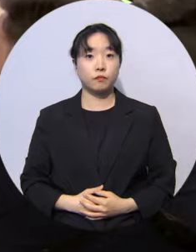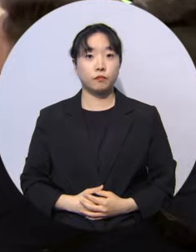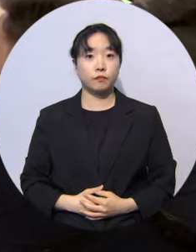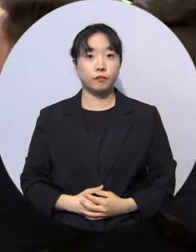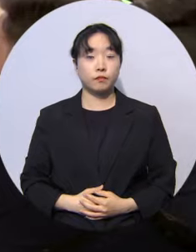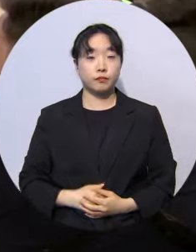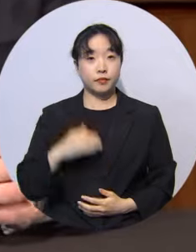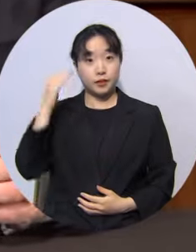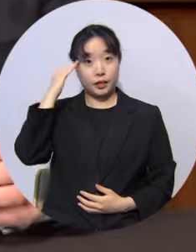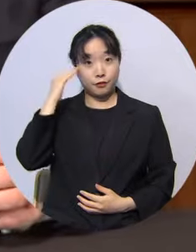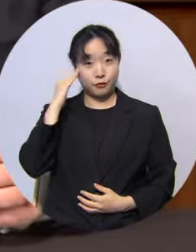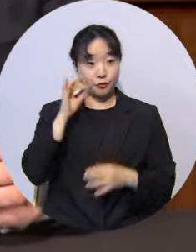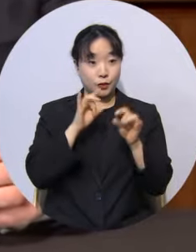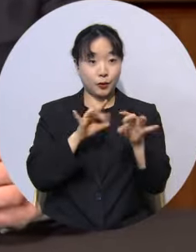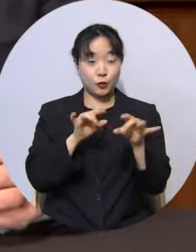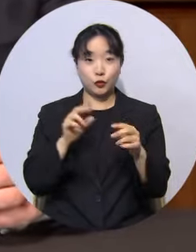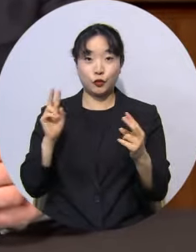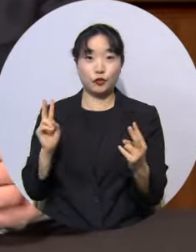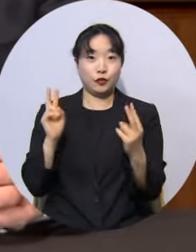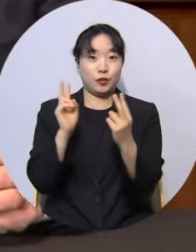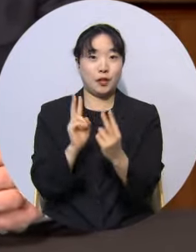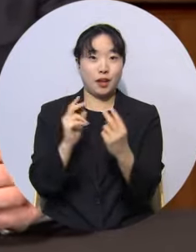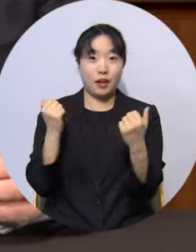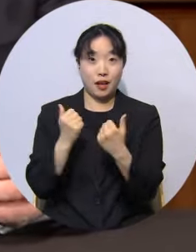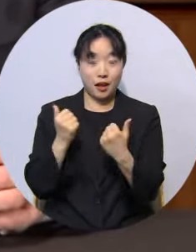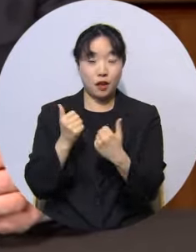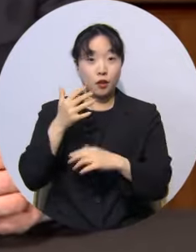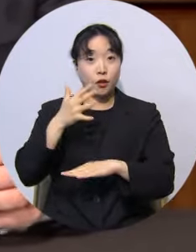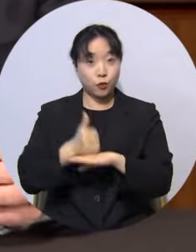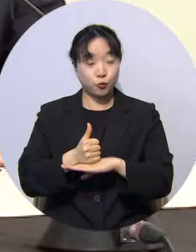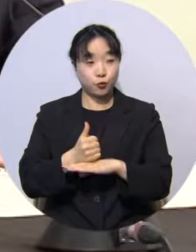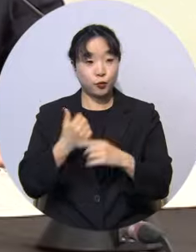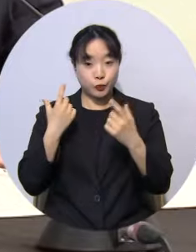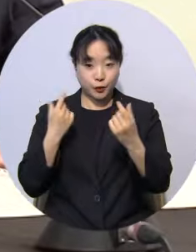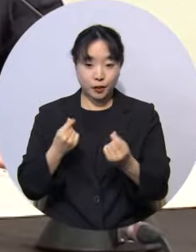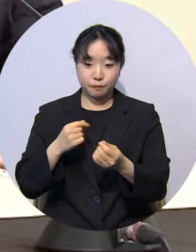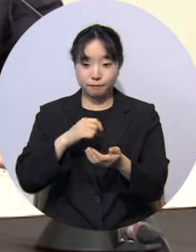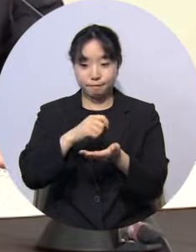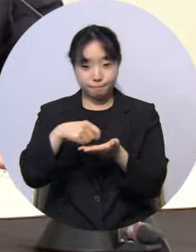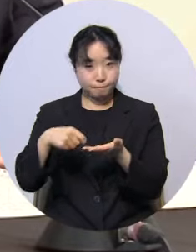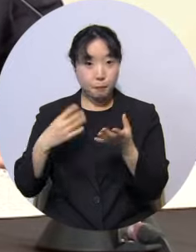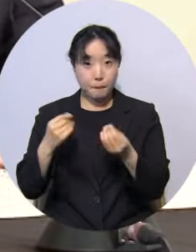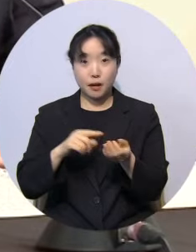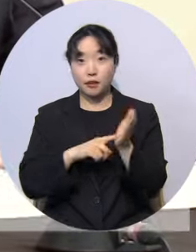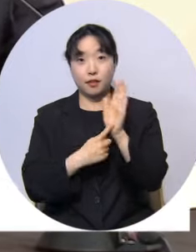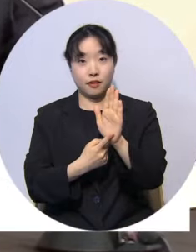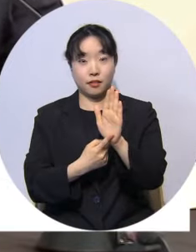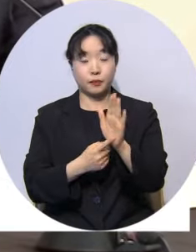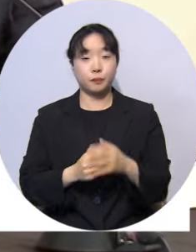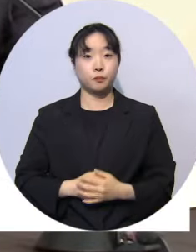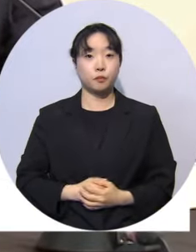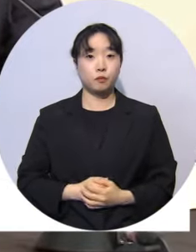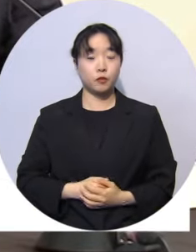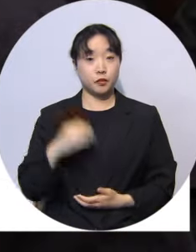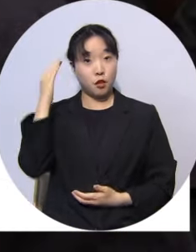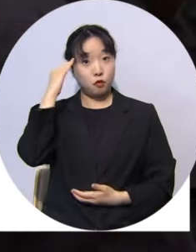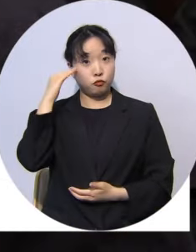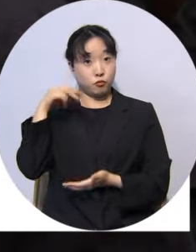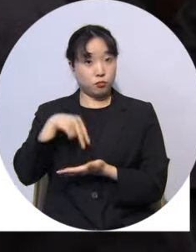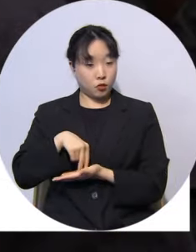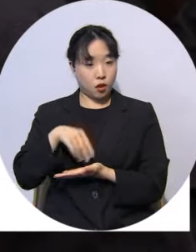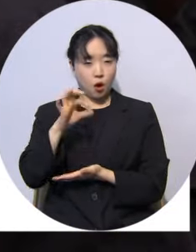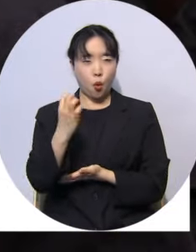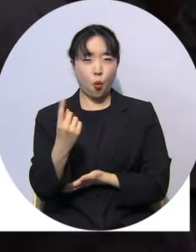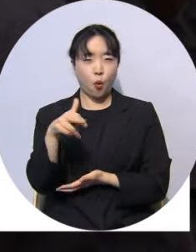한 호주 2+2 회의 이후 양국 외교 국방장관은 성명을 내고 한국은 오커스 국가들이 오커스 필러2